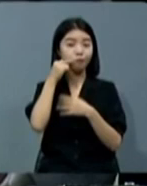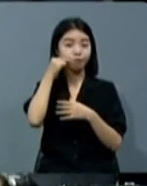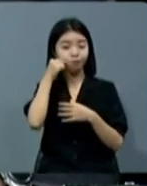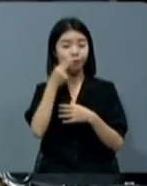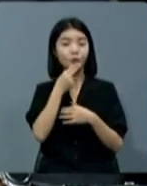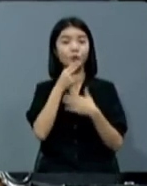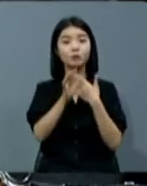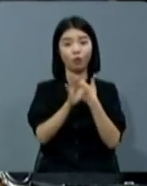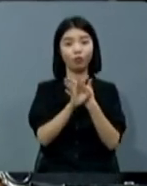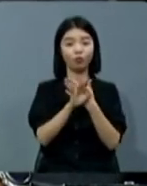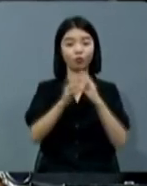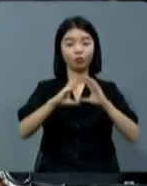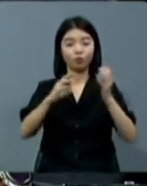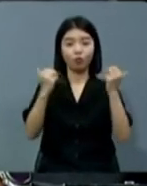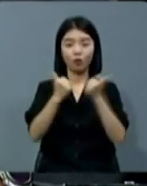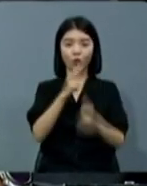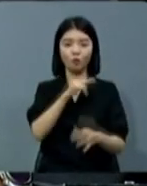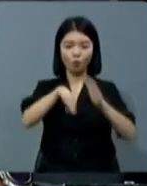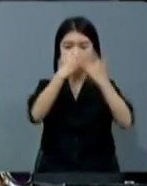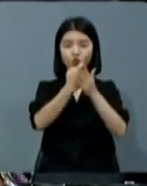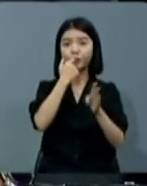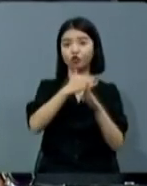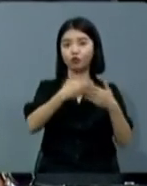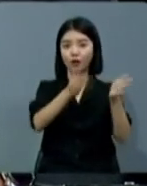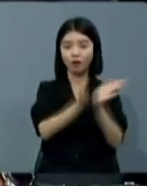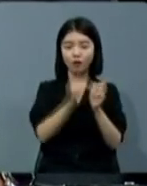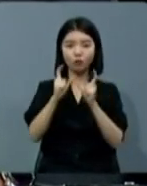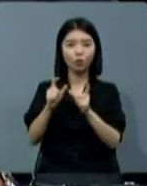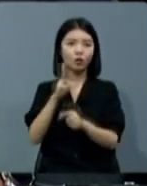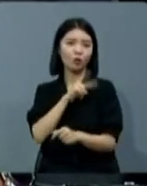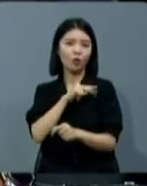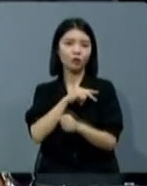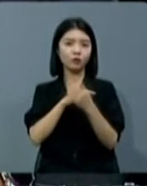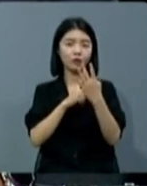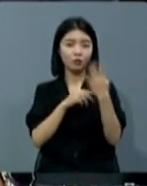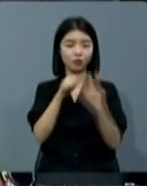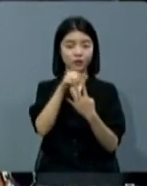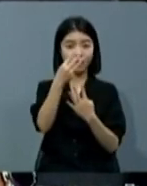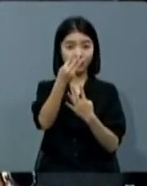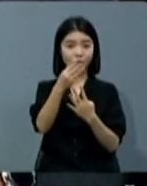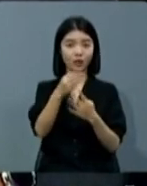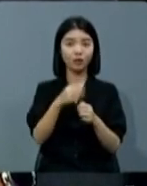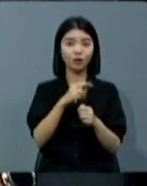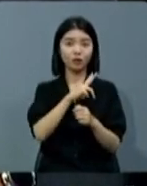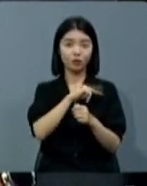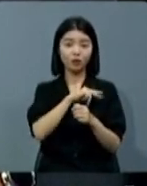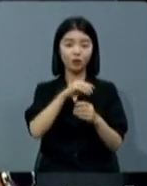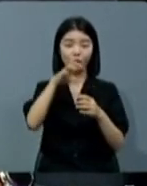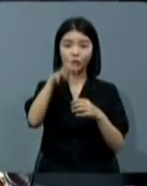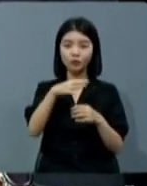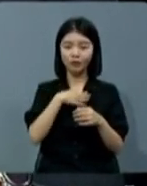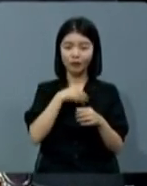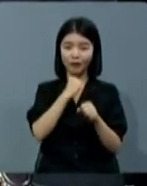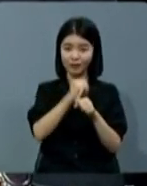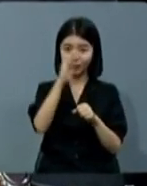네. 국회의원 모두 민주당, 네. 도의원 4분의 3이 민주당인 곳에서 재선식 했겠습니까? 그렇습니다. 그래서